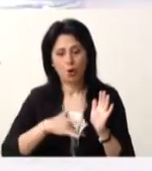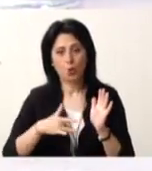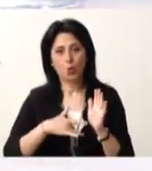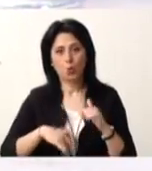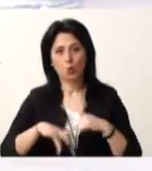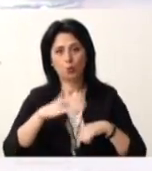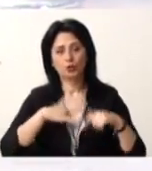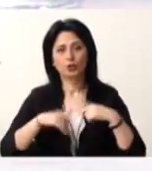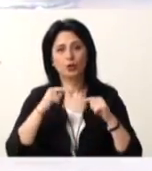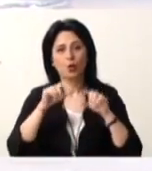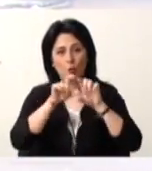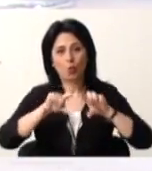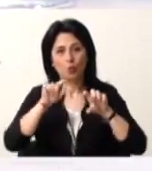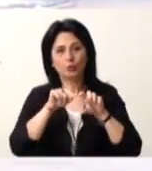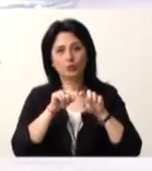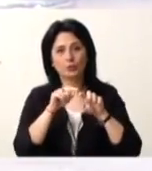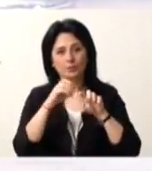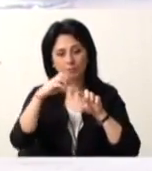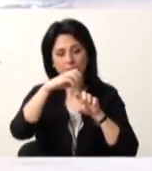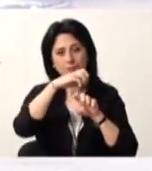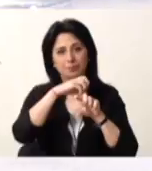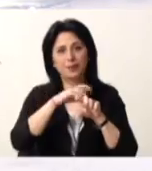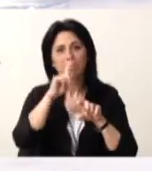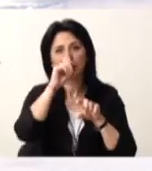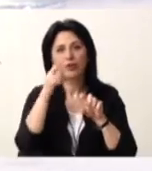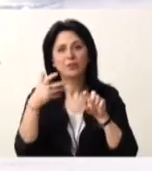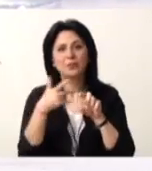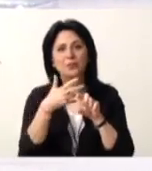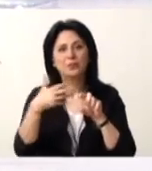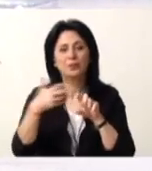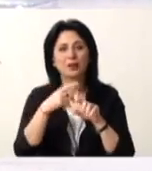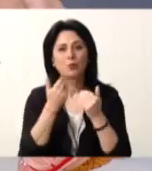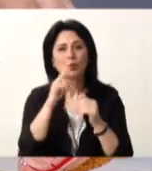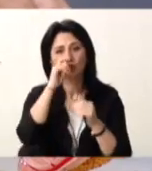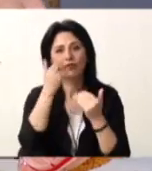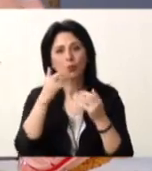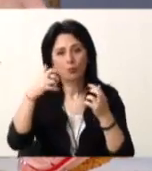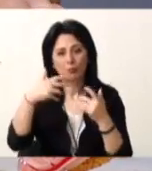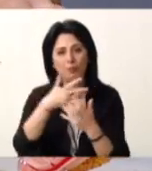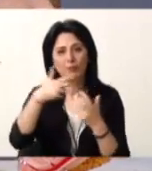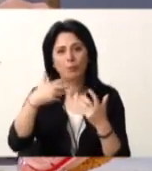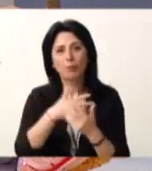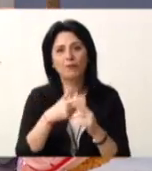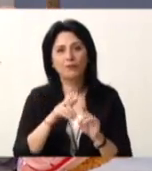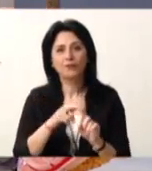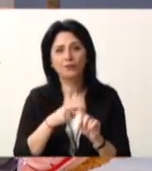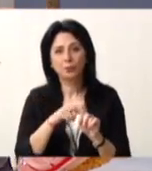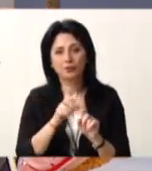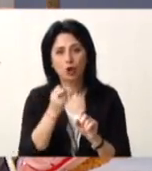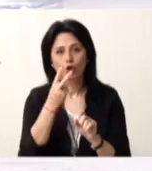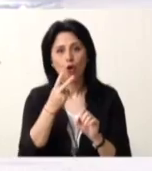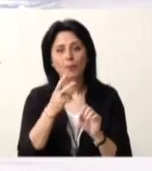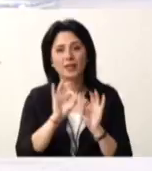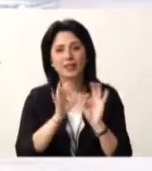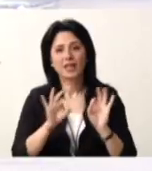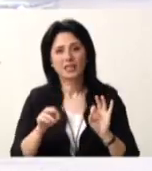იქმნება სეკრეციის შედეგად, ანუ ჯირკვლების გამოყოფენ მჟავე გარემოს, მარემჟავას და ასევე 12 გოჯადან აწლავში